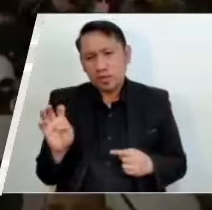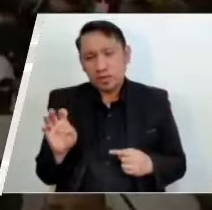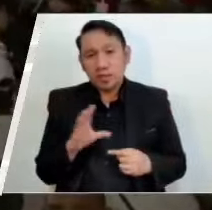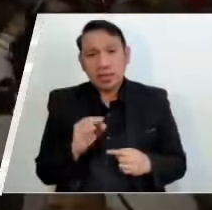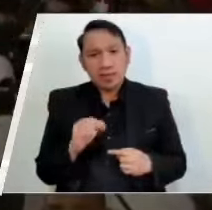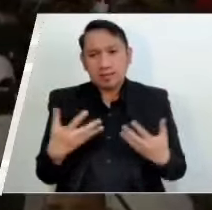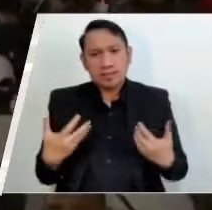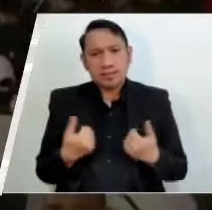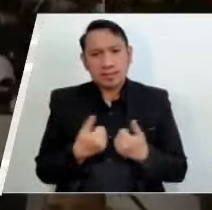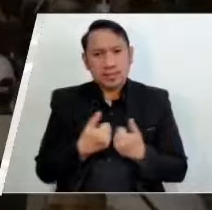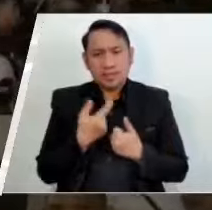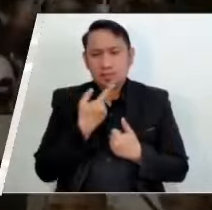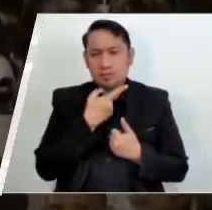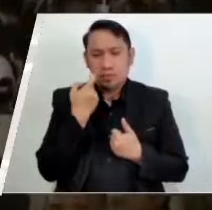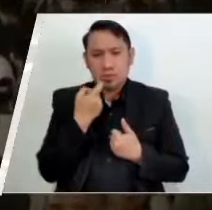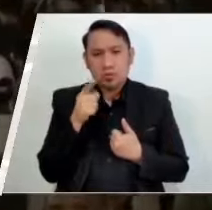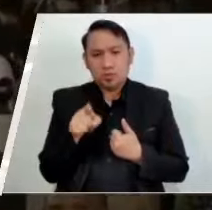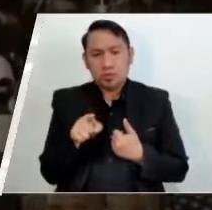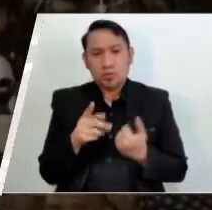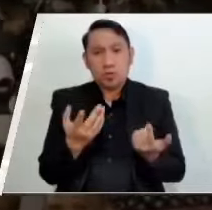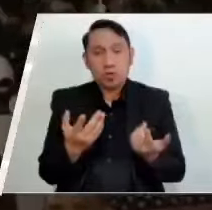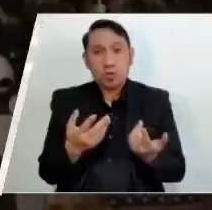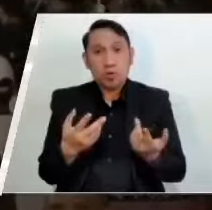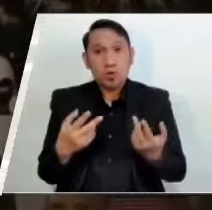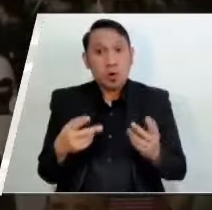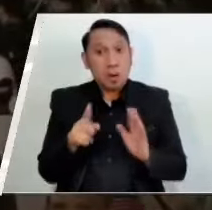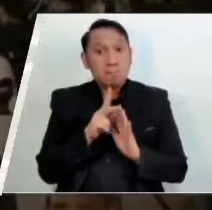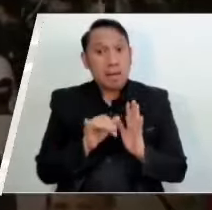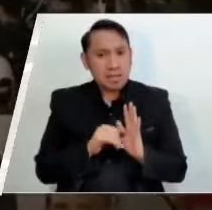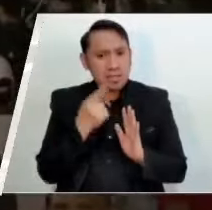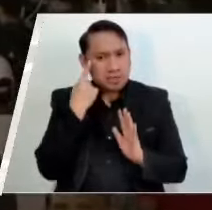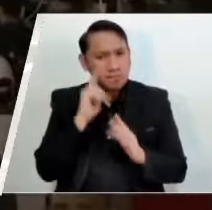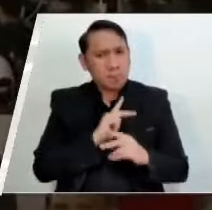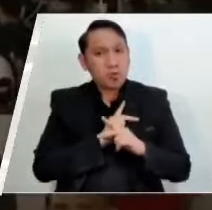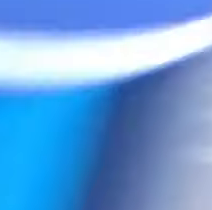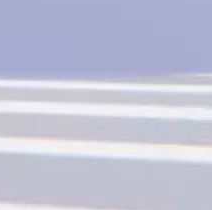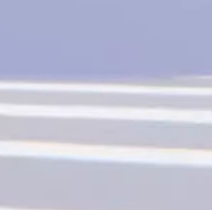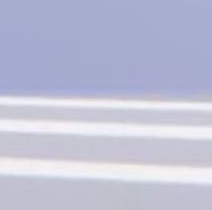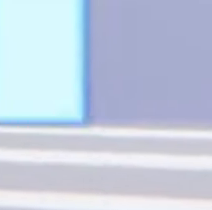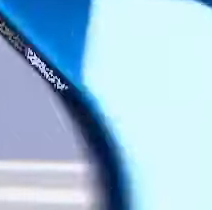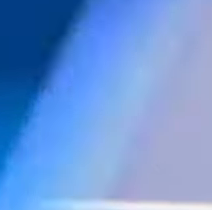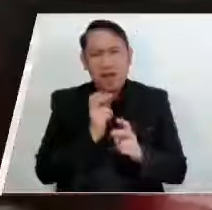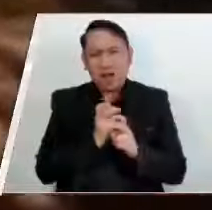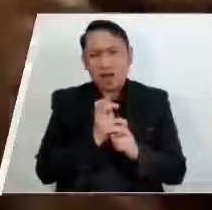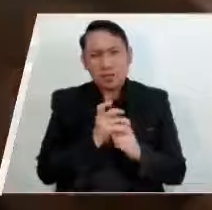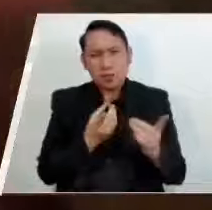ang pagpapatupad ng health protocols contra COVID. Saksi, si Emilio Sumangi.